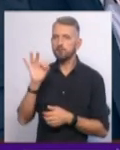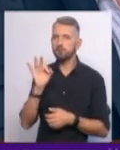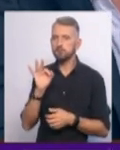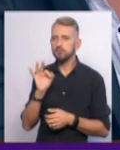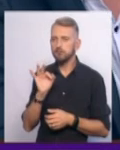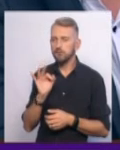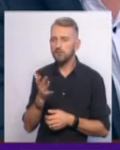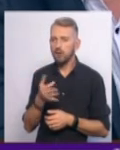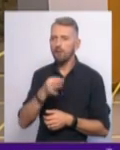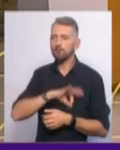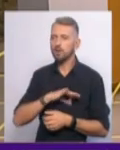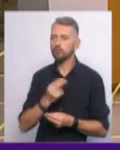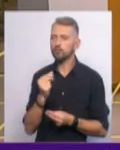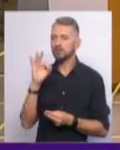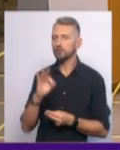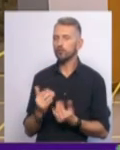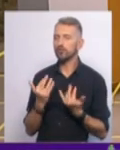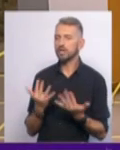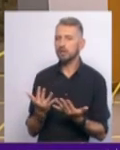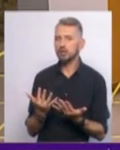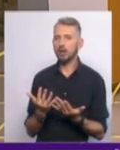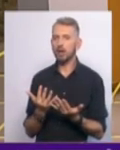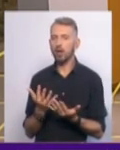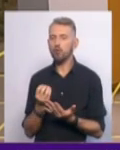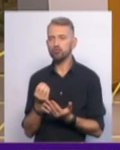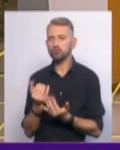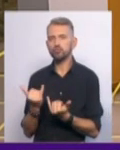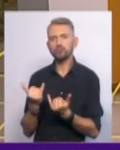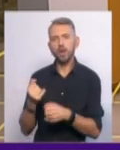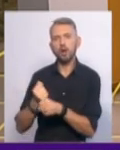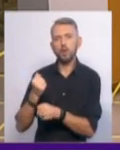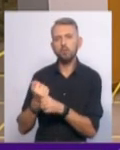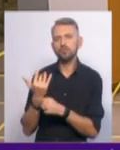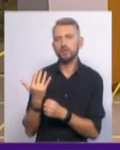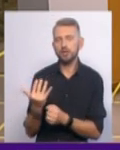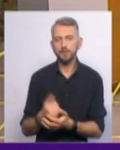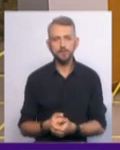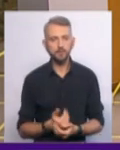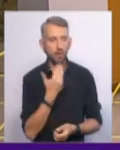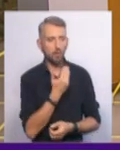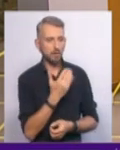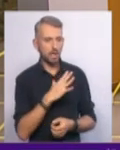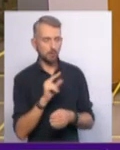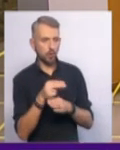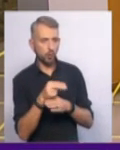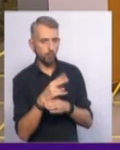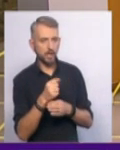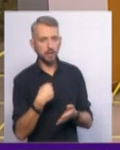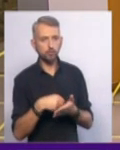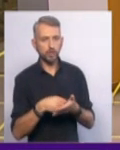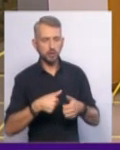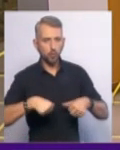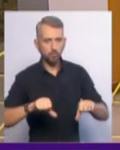вже використано коштів і скільки ще зараз дороблюється, так би мовити? Ну, от останнє було коригування на бюджетній